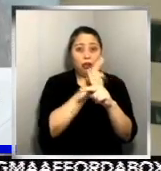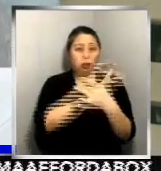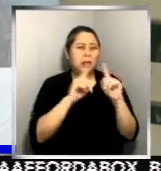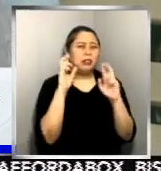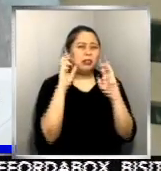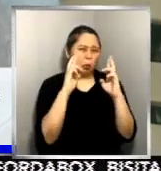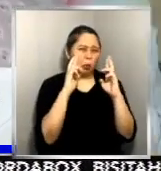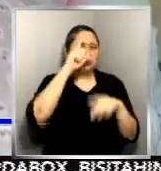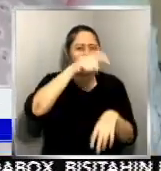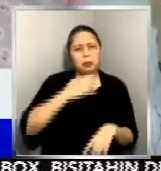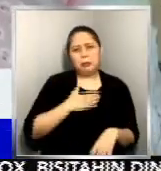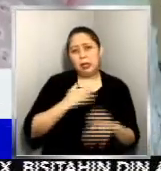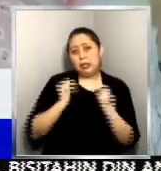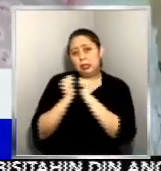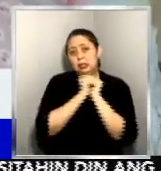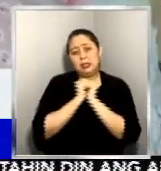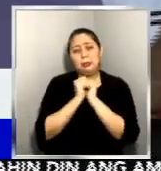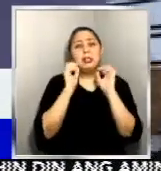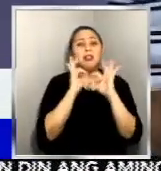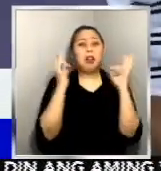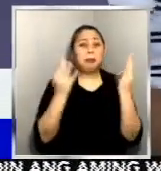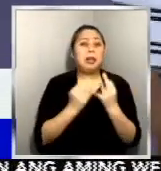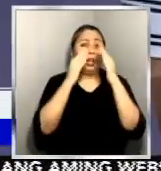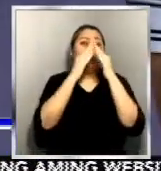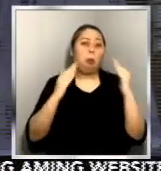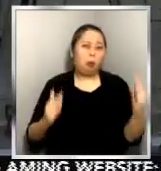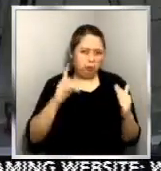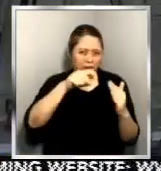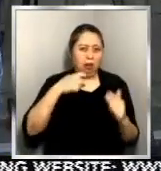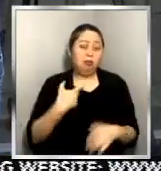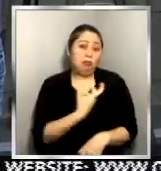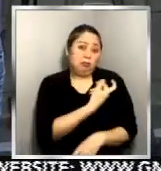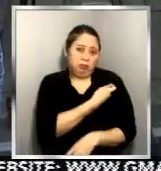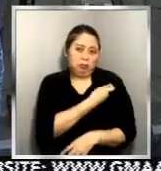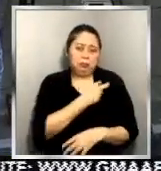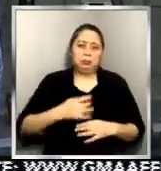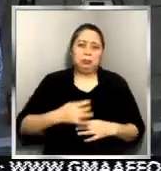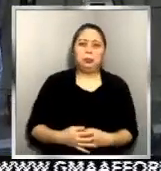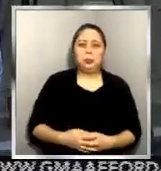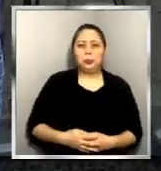bakunahan. Paano niya? Kailan pwede? Maki Pulido, Nakatutok, 24 Oras.